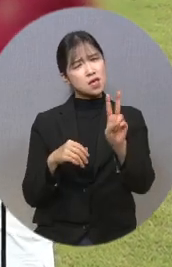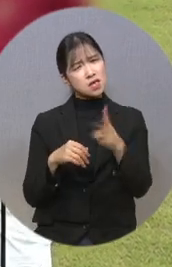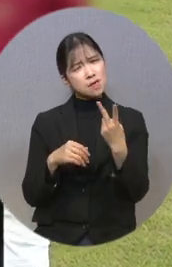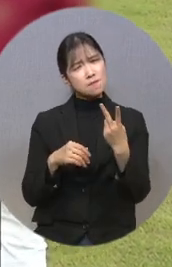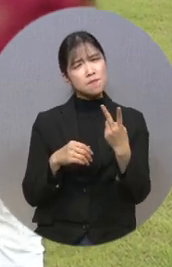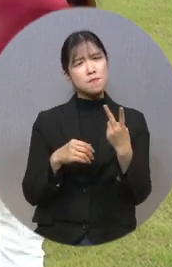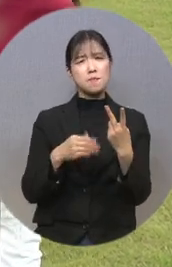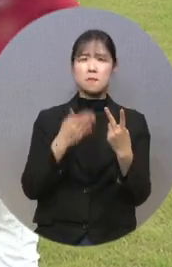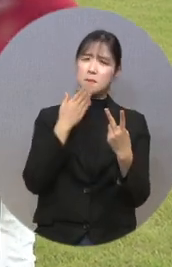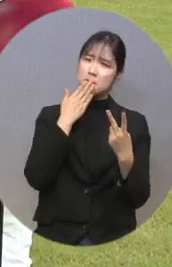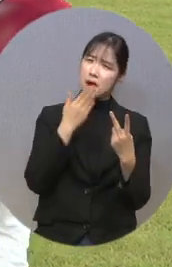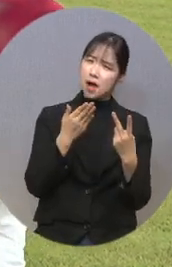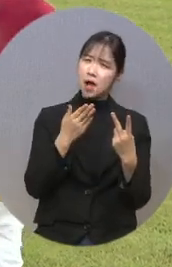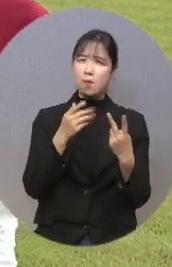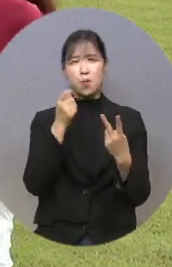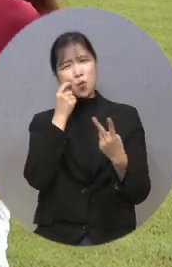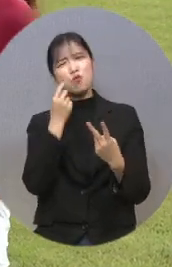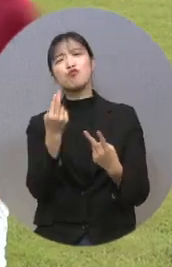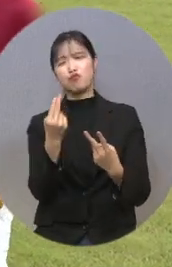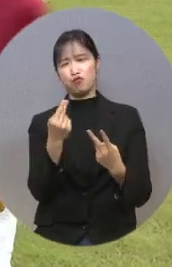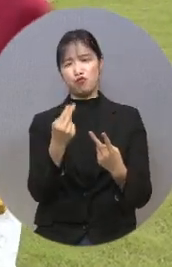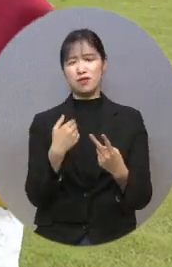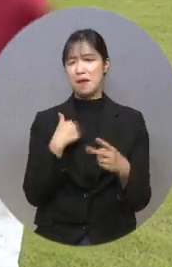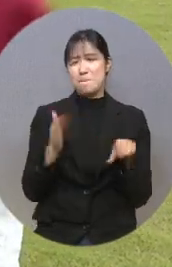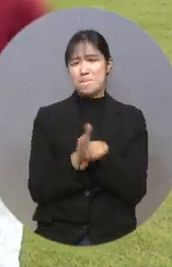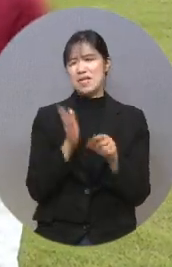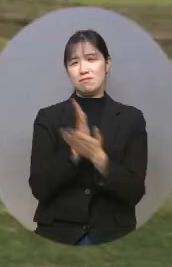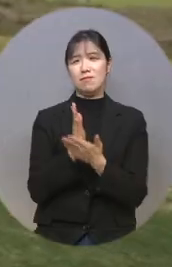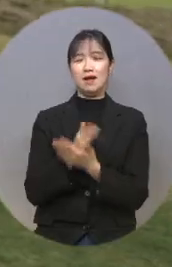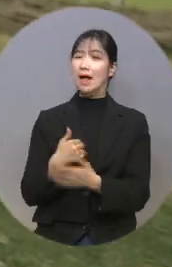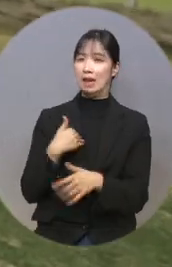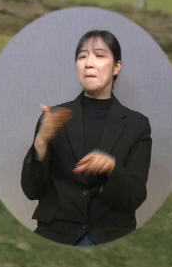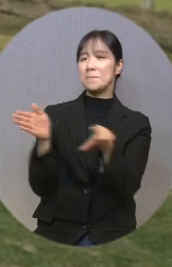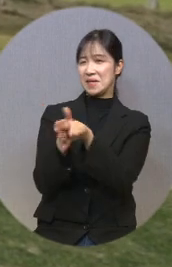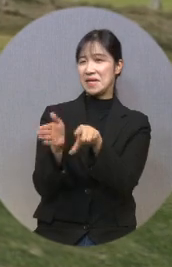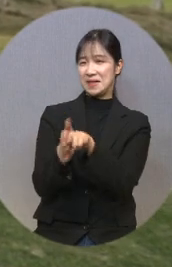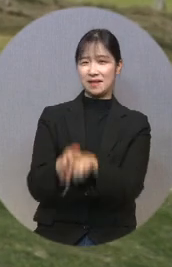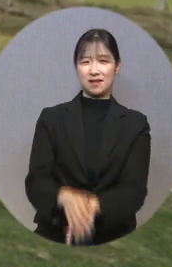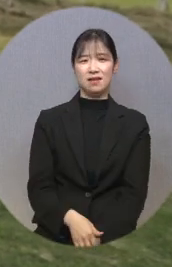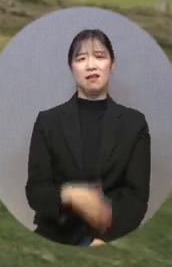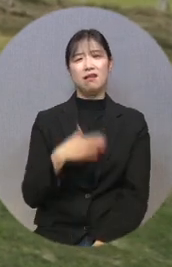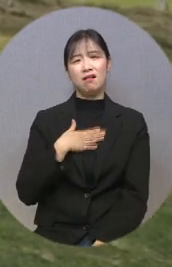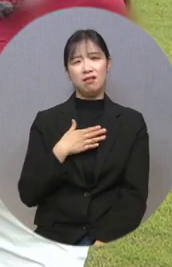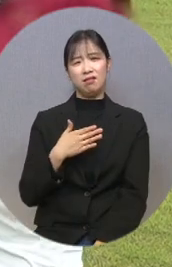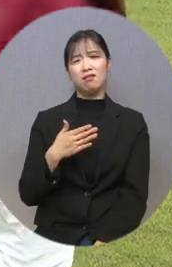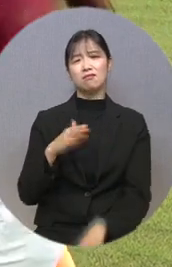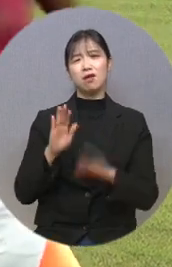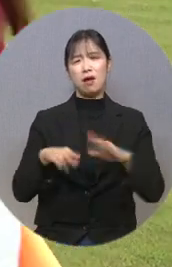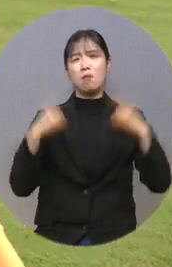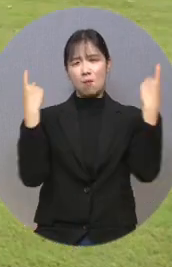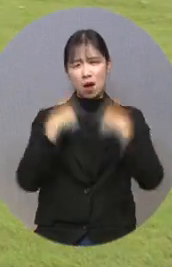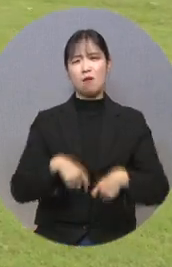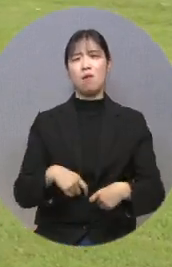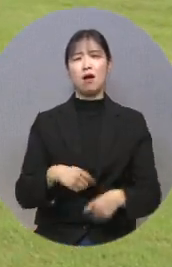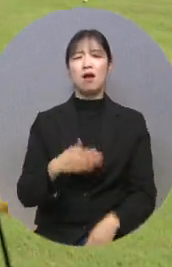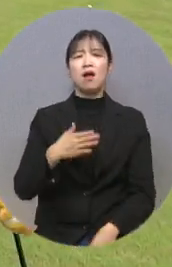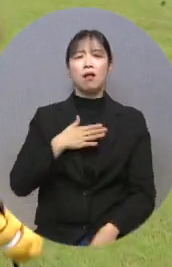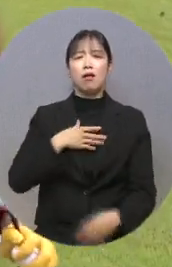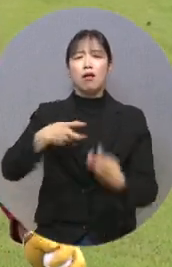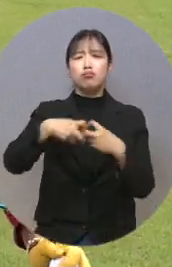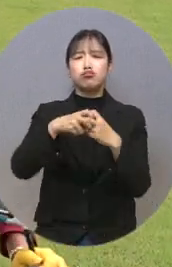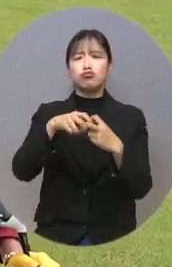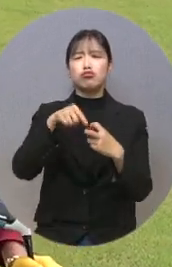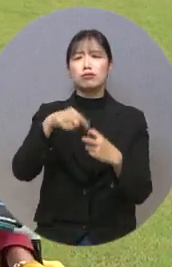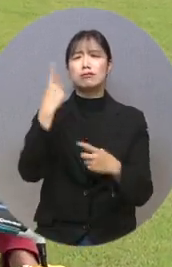있는데 너무 믿지 마세요. 믿을 거예요. 전 믿을 거예요. 오빠 나 지금 살 빠졌는데 말입니다. 그래요. 지금 저도. 저는 무릎이 지금 찢어져